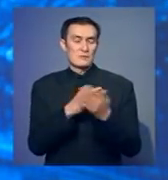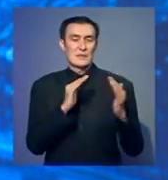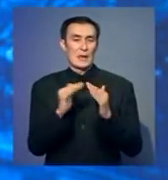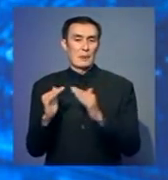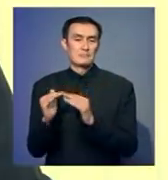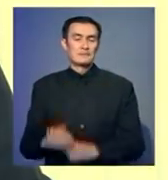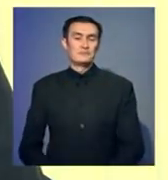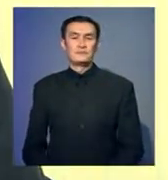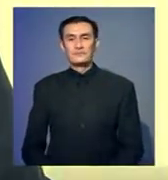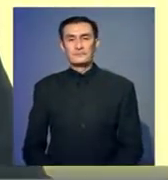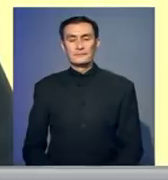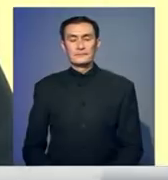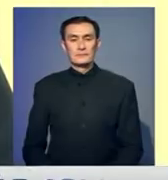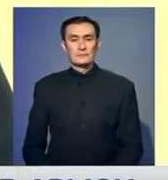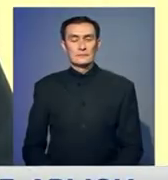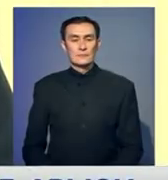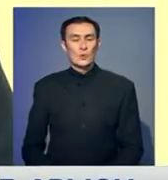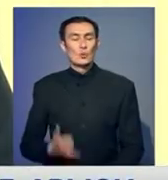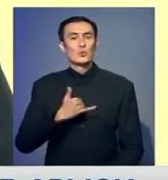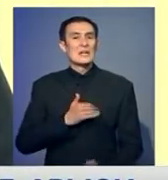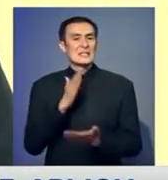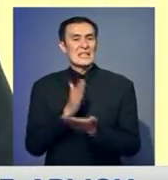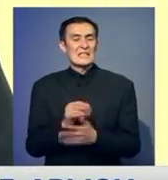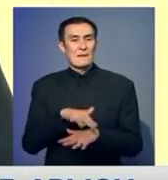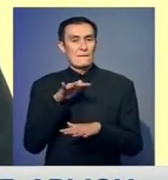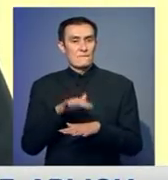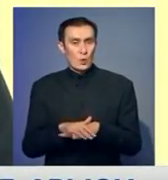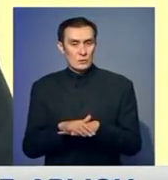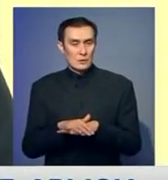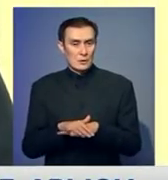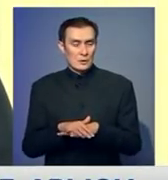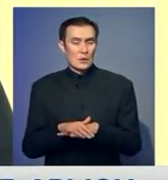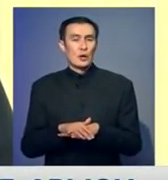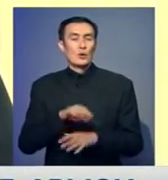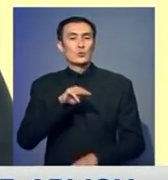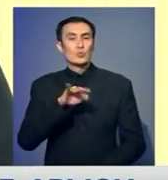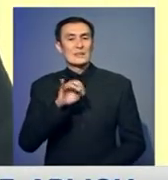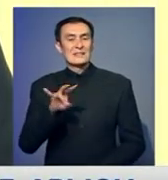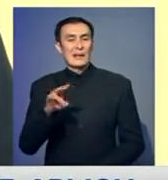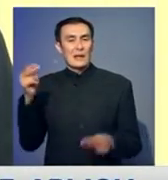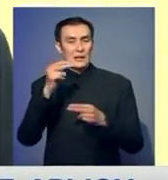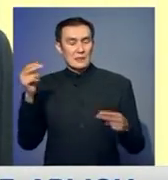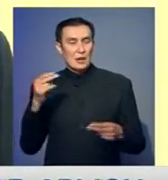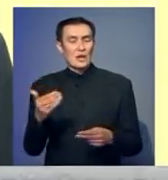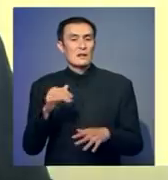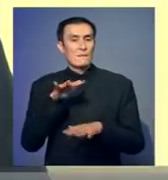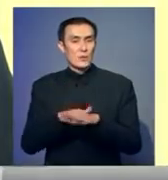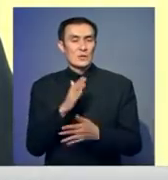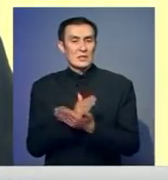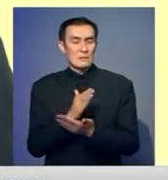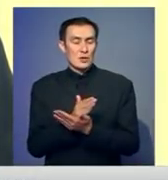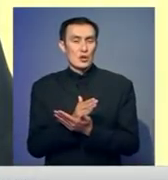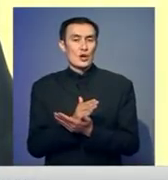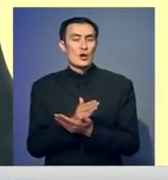дома. У нас есть фонд, корпоративный фонд «Республика Туркестан». Этот фонд имеет счет в Фортебанке.